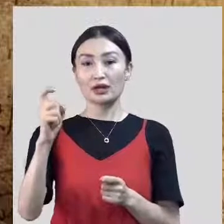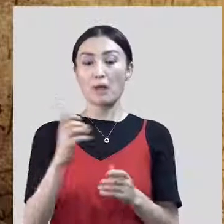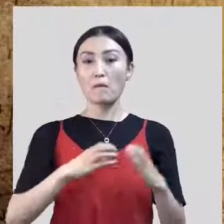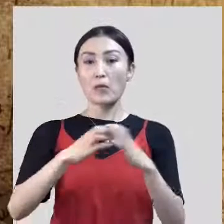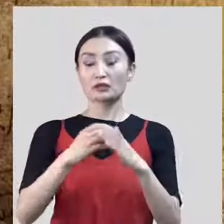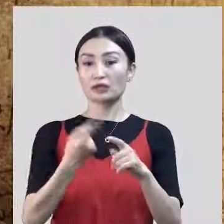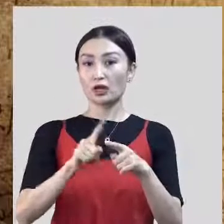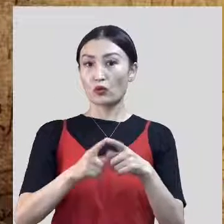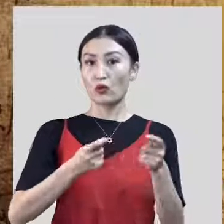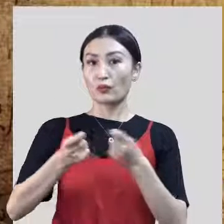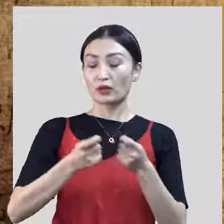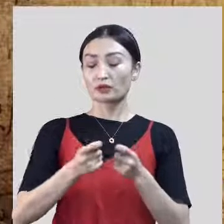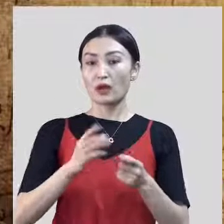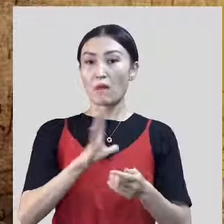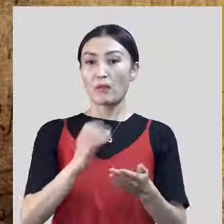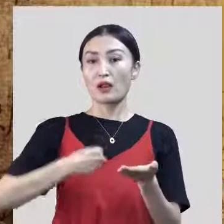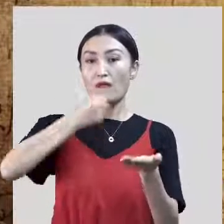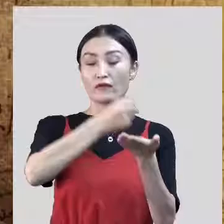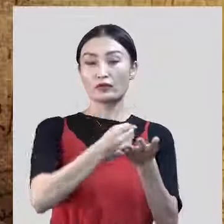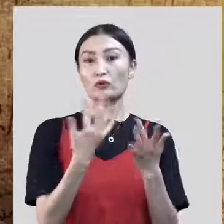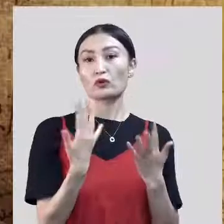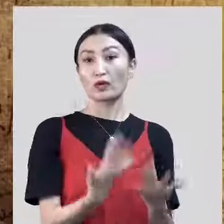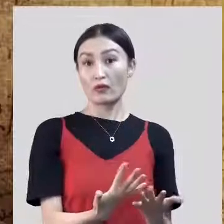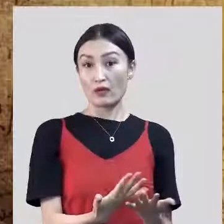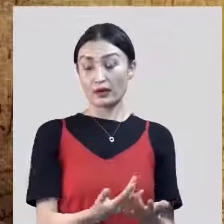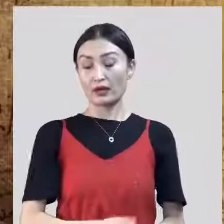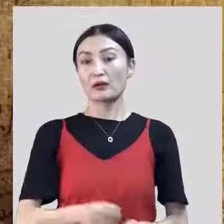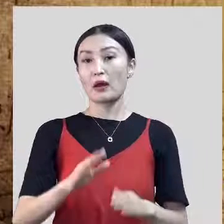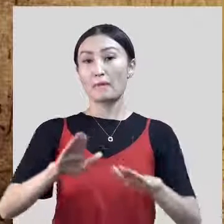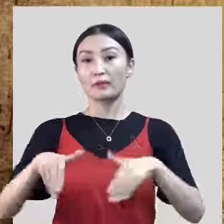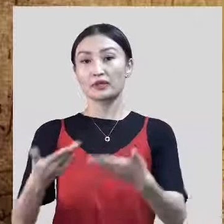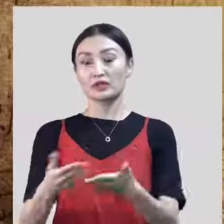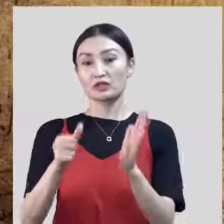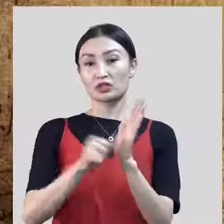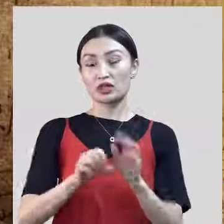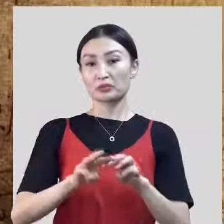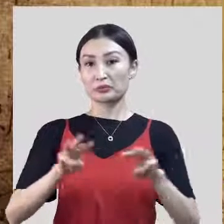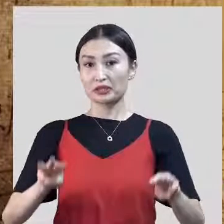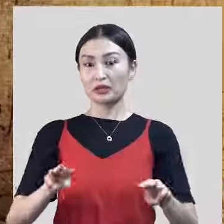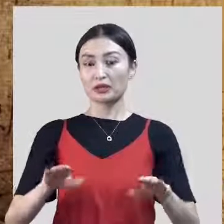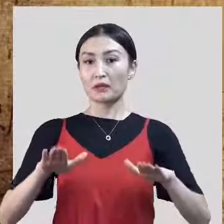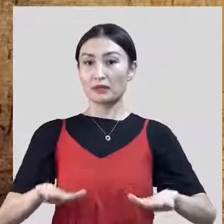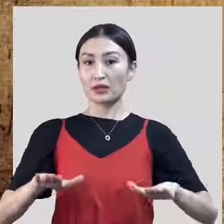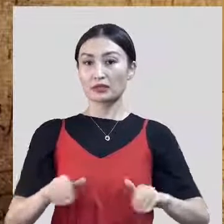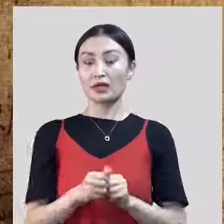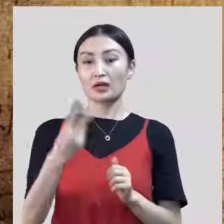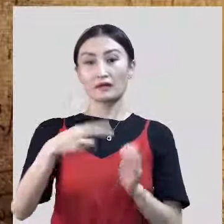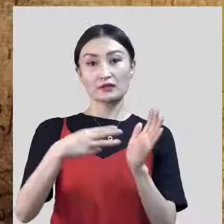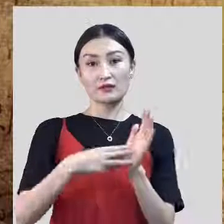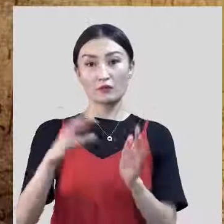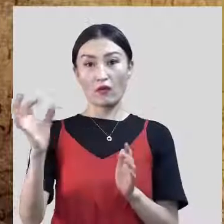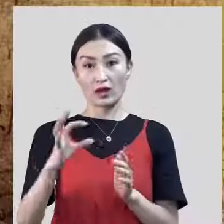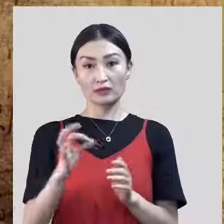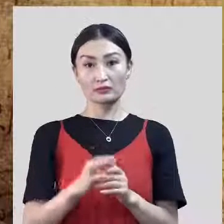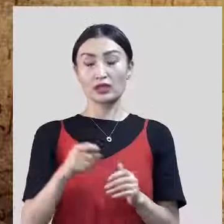котором правительству был выдвинут ультиматум с требованием предоставить 6 министерских портфелей 28